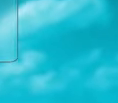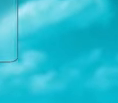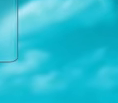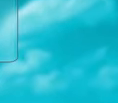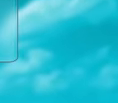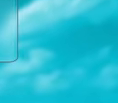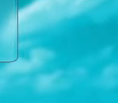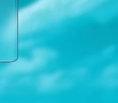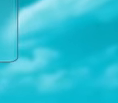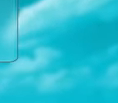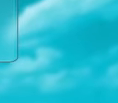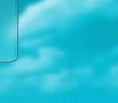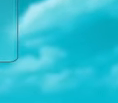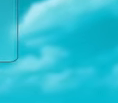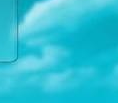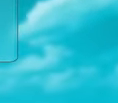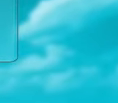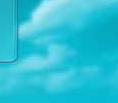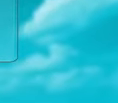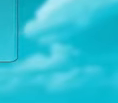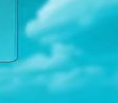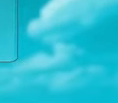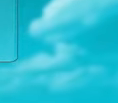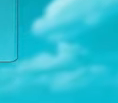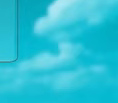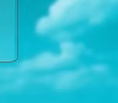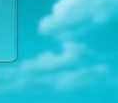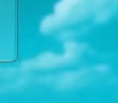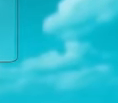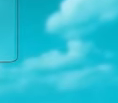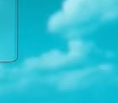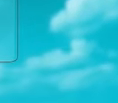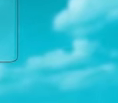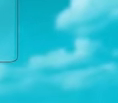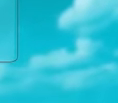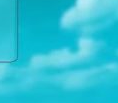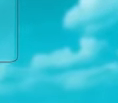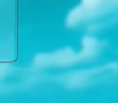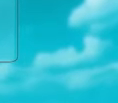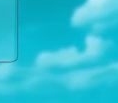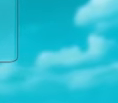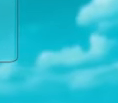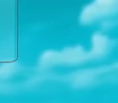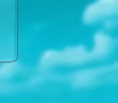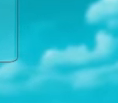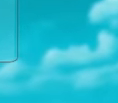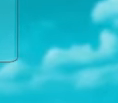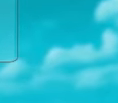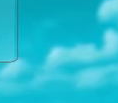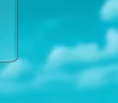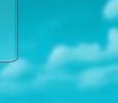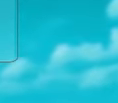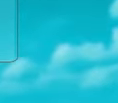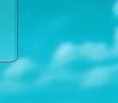В Казалинском районе днем +19, ночью +4. В Казалинском районе днем +20, ночью +4.